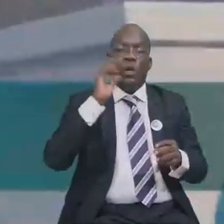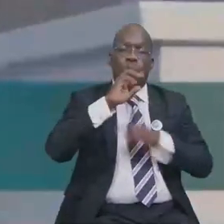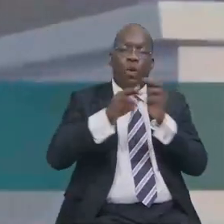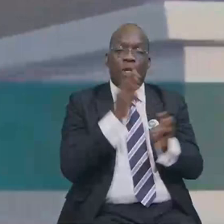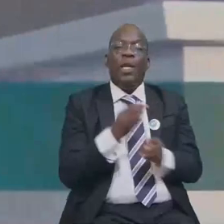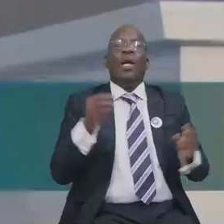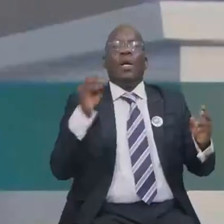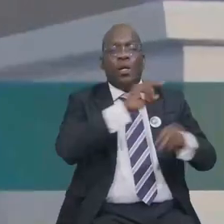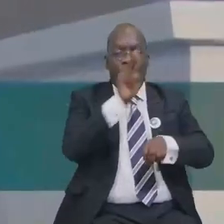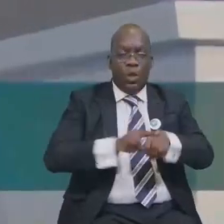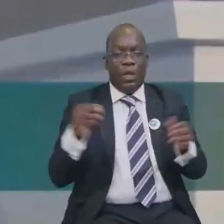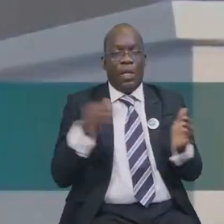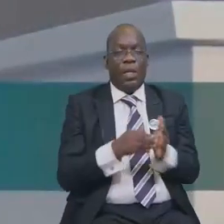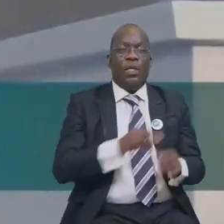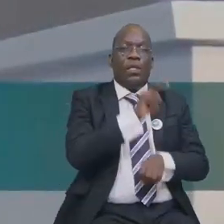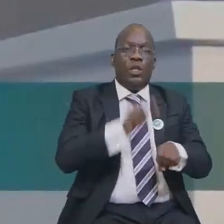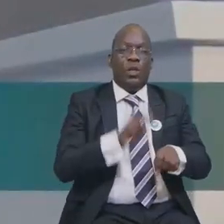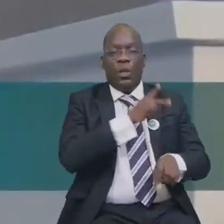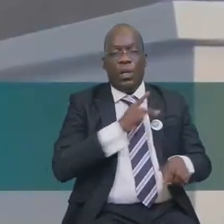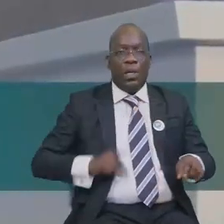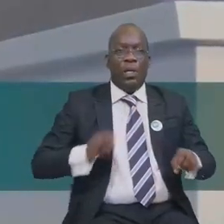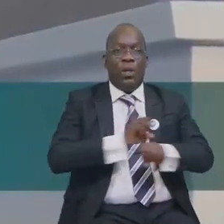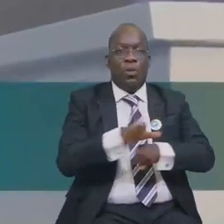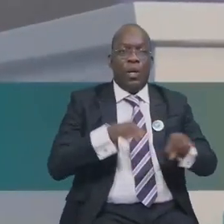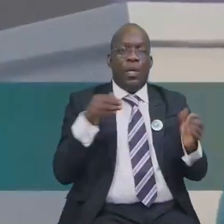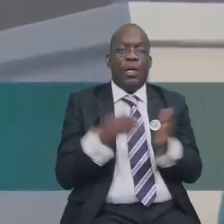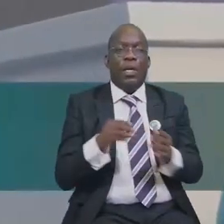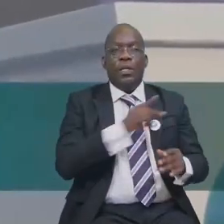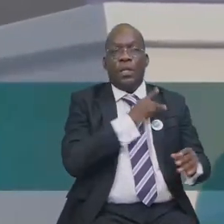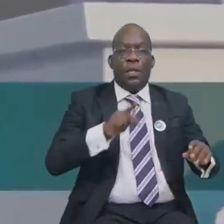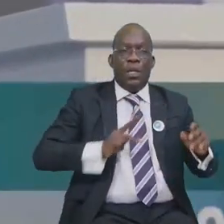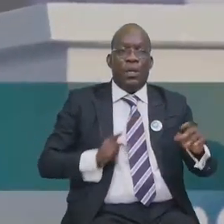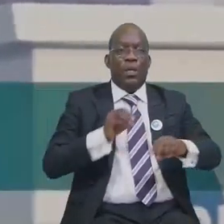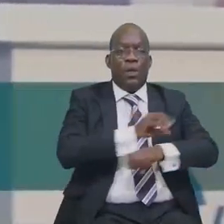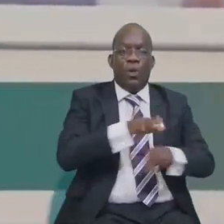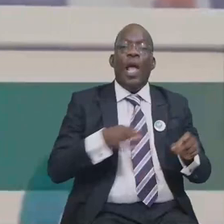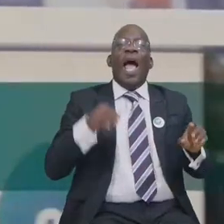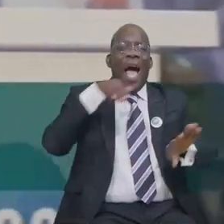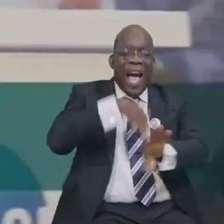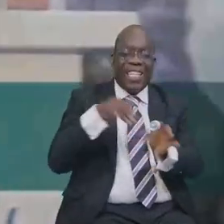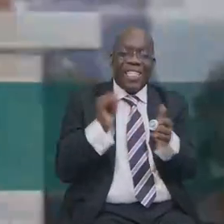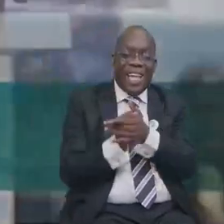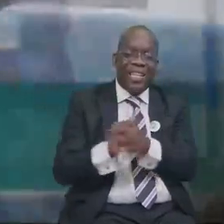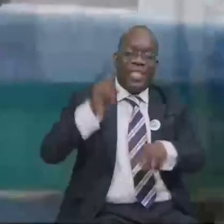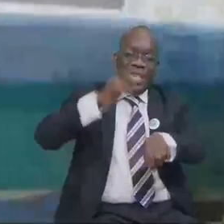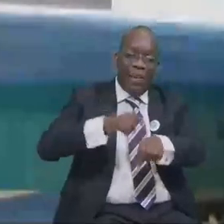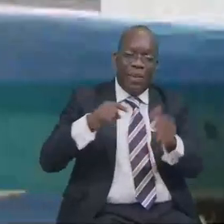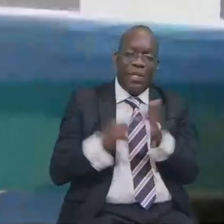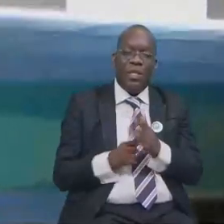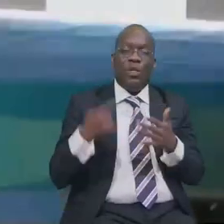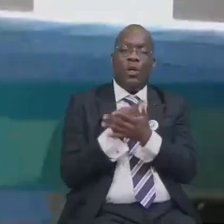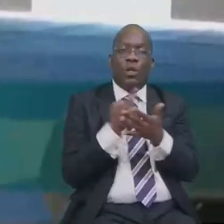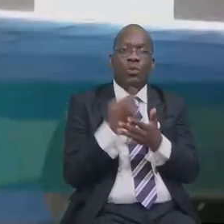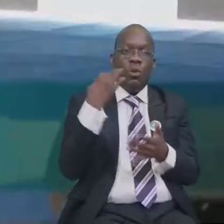guerre, guerre, toutes ces choses qui se produisent en des moments pareils. Il dit, mais cette bonne nouvelle du royaume